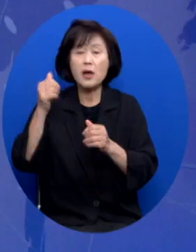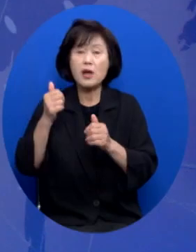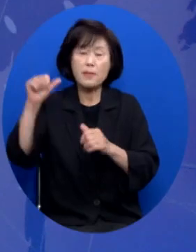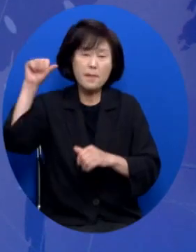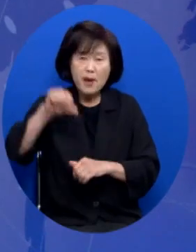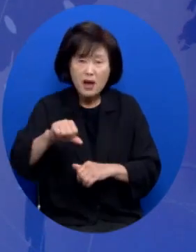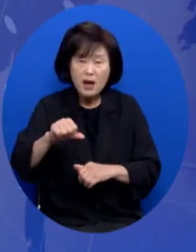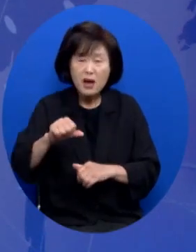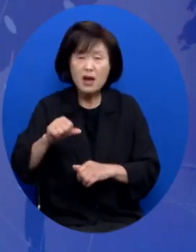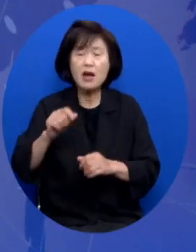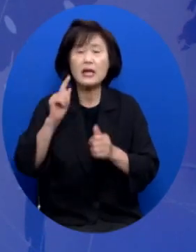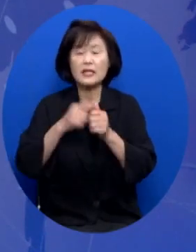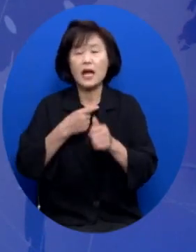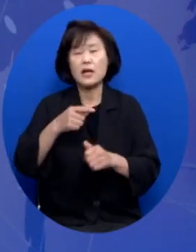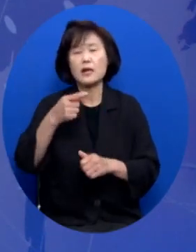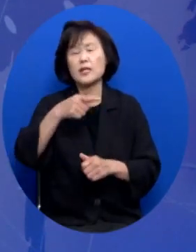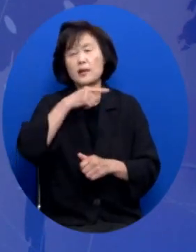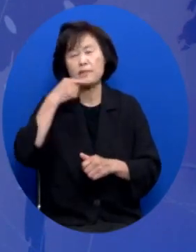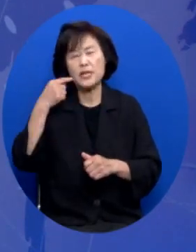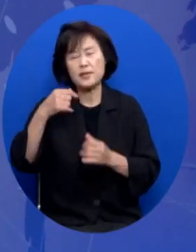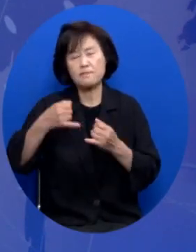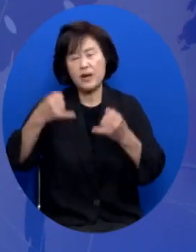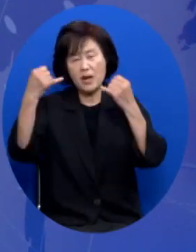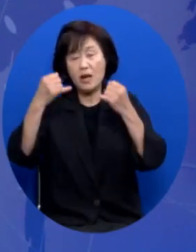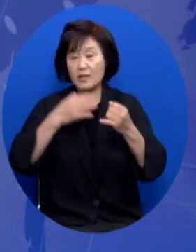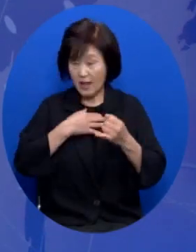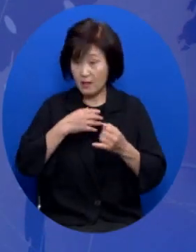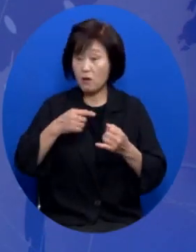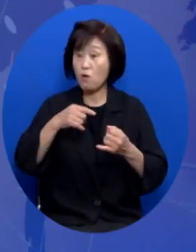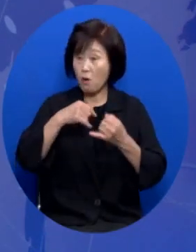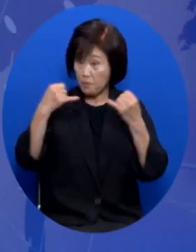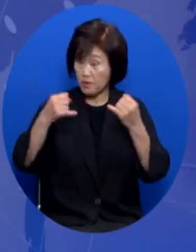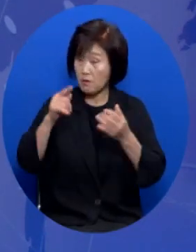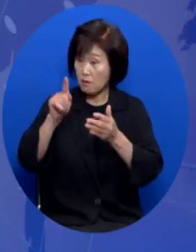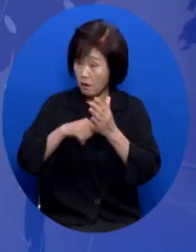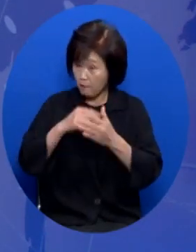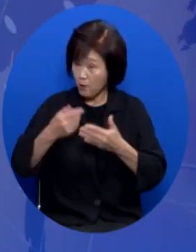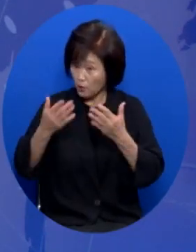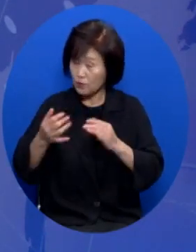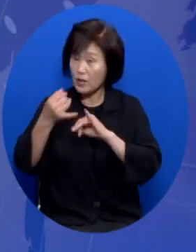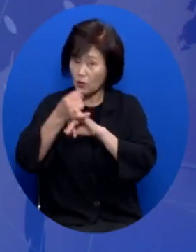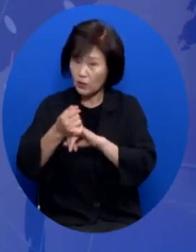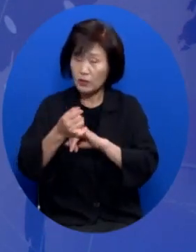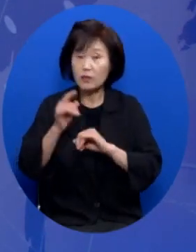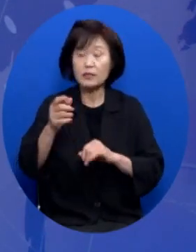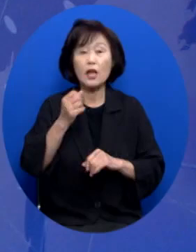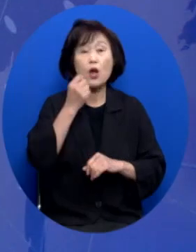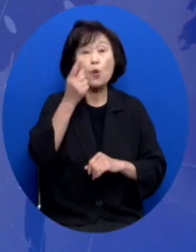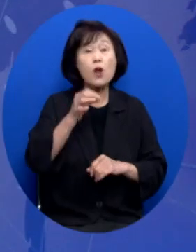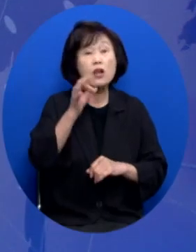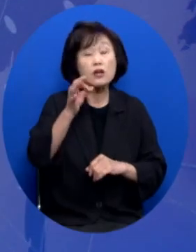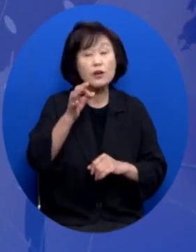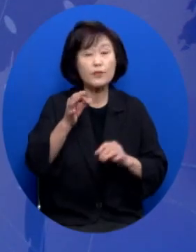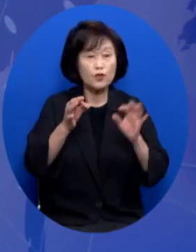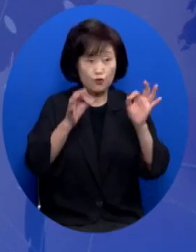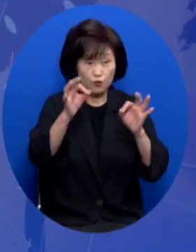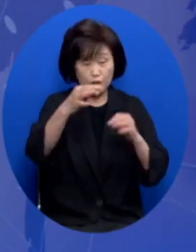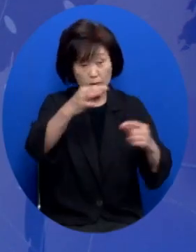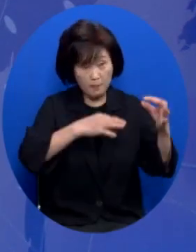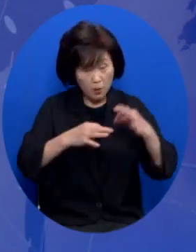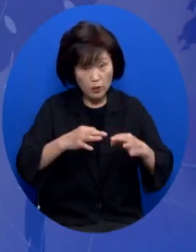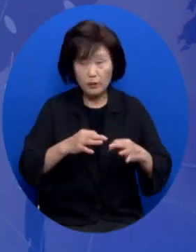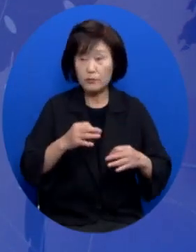빚을 졌다는 것이었다. 나는 갚아주겠다고 했다. 그때 월급을 두 곳에서 받고 있었기 때문에 자신이